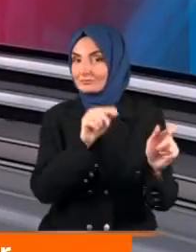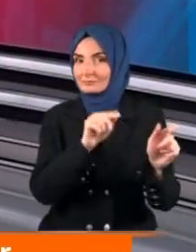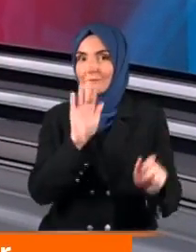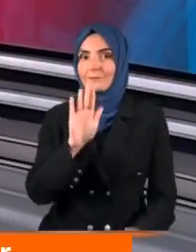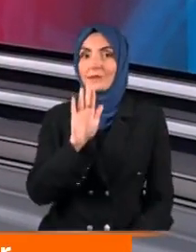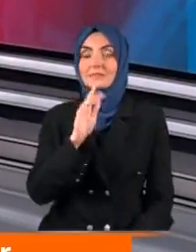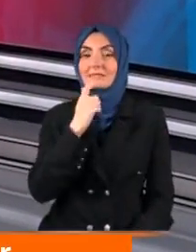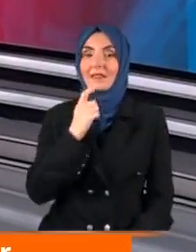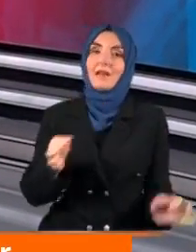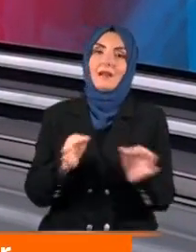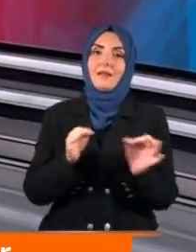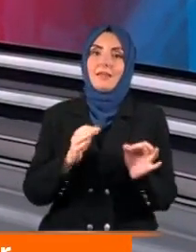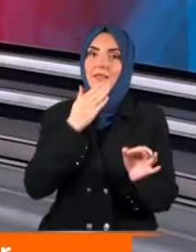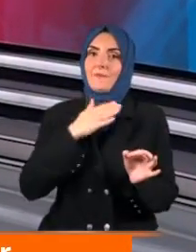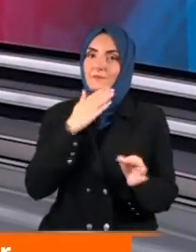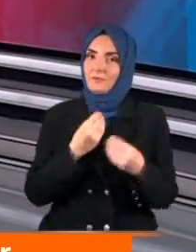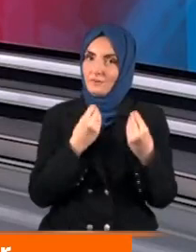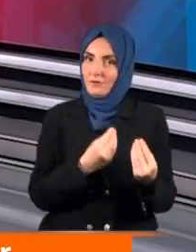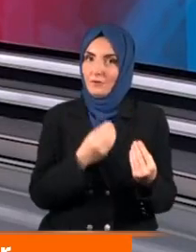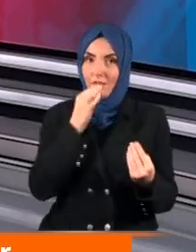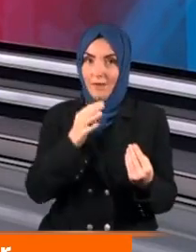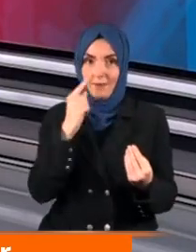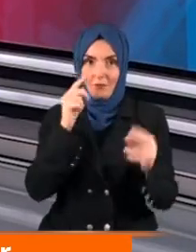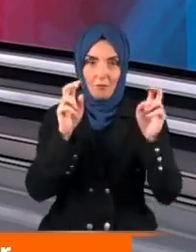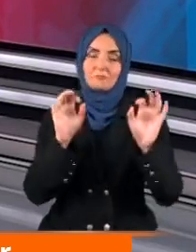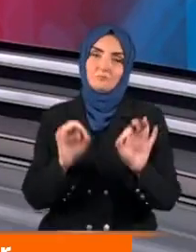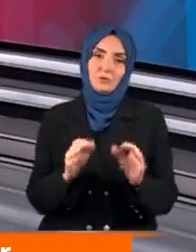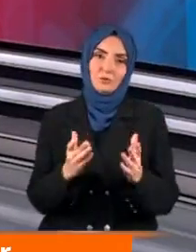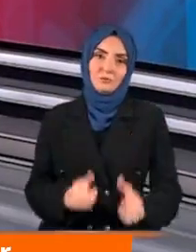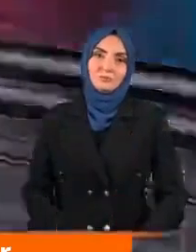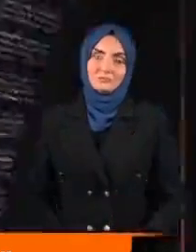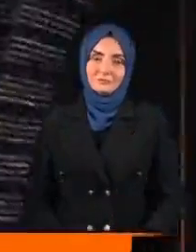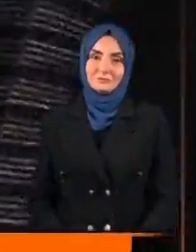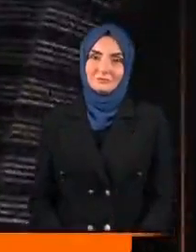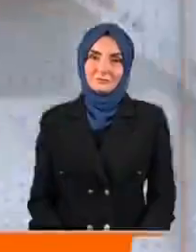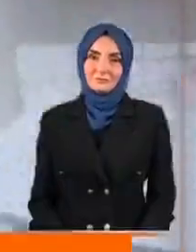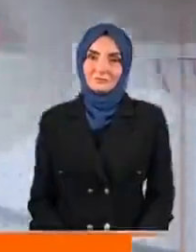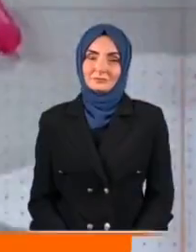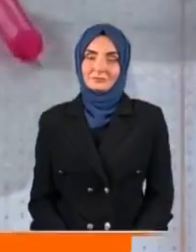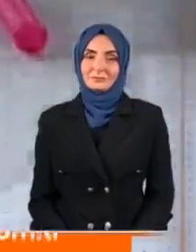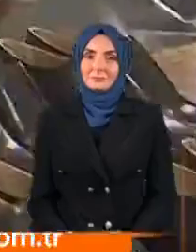emekli olma fırsatı sunacak. Ana haber bu başlıklarla başladı.